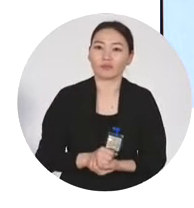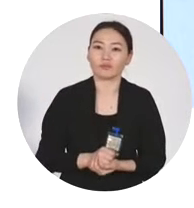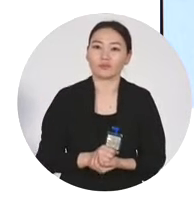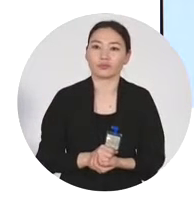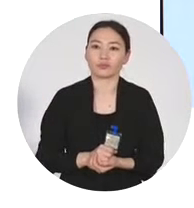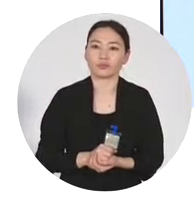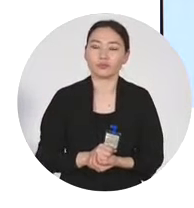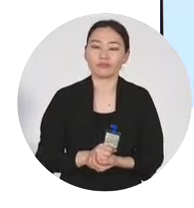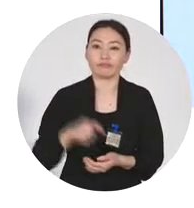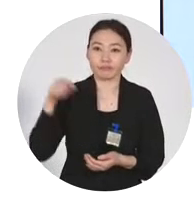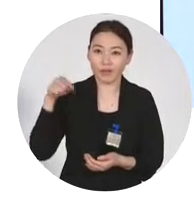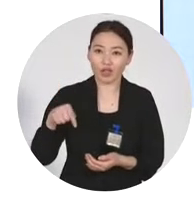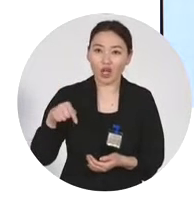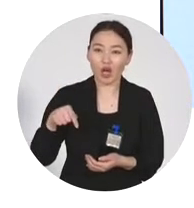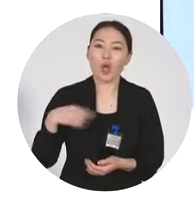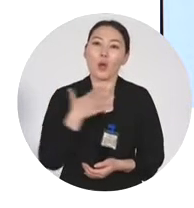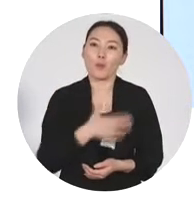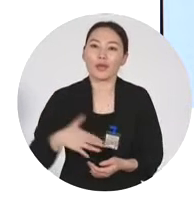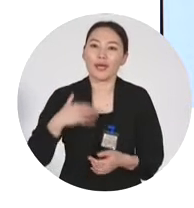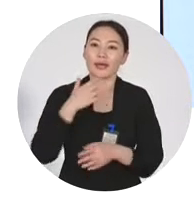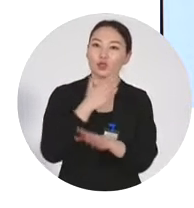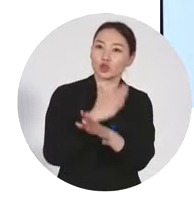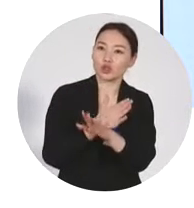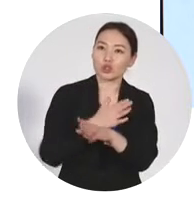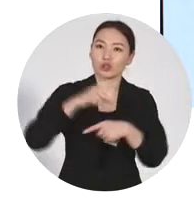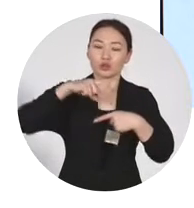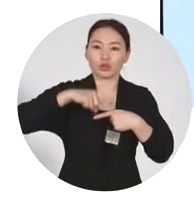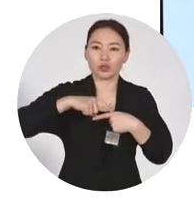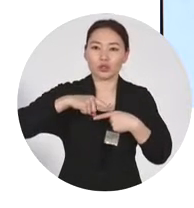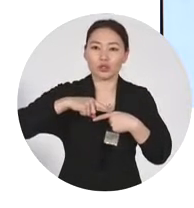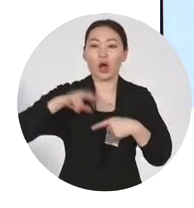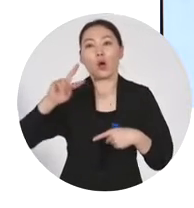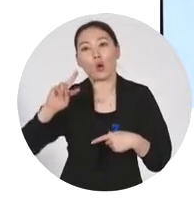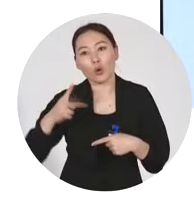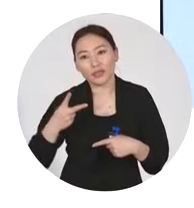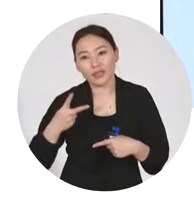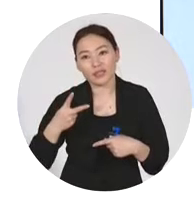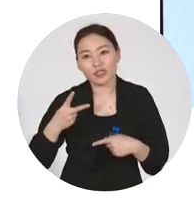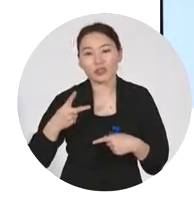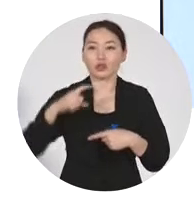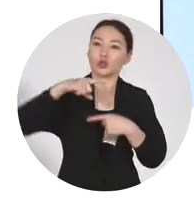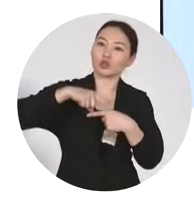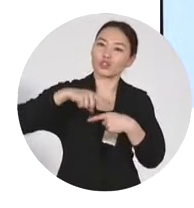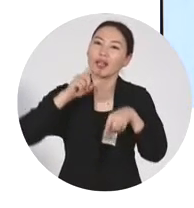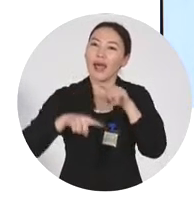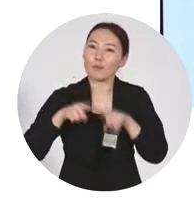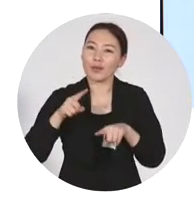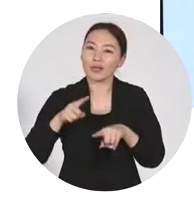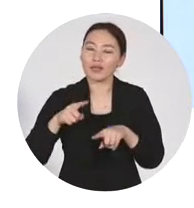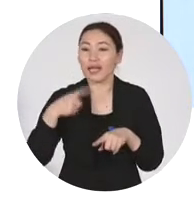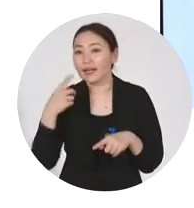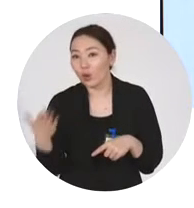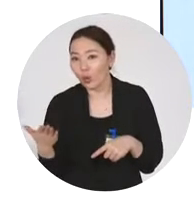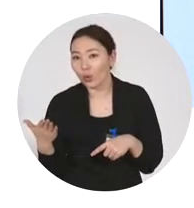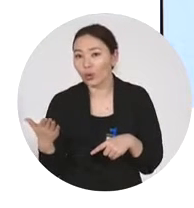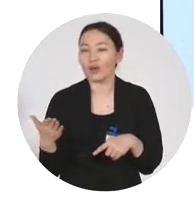ялгаж мэдэх ёстой. За өмнөх хичээлүүд дээр бол хувилгач нөхцөл гэж ямар нөхцөлийг хэлэх үү, эс хувилгач нөхцөл гэж ямар нөхцөлийг хэлэх